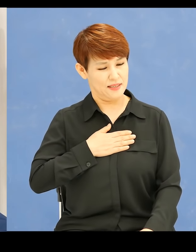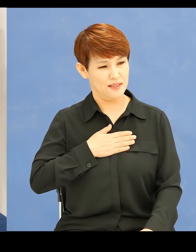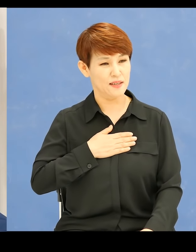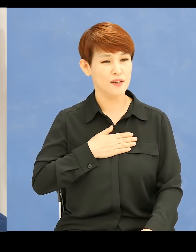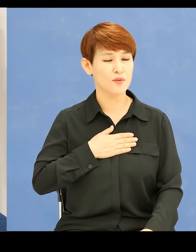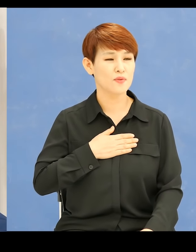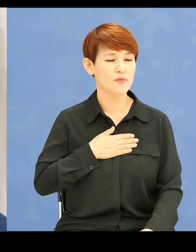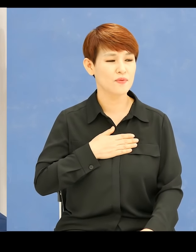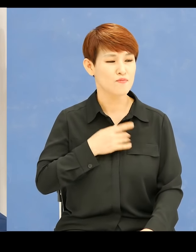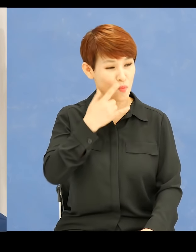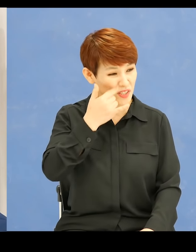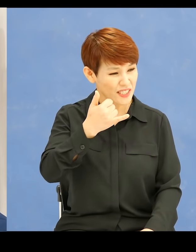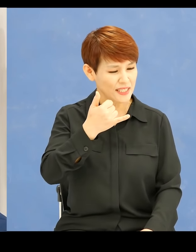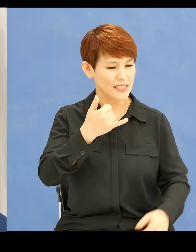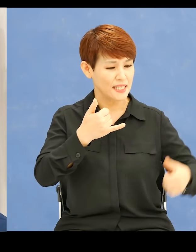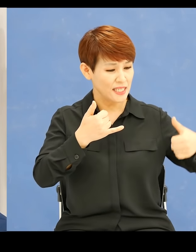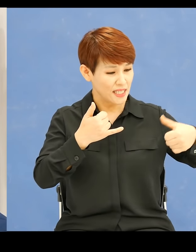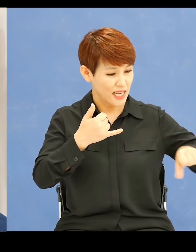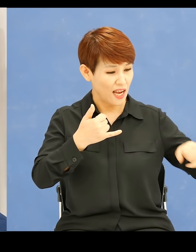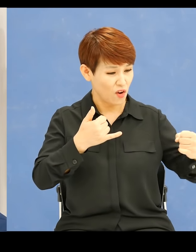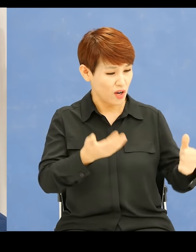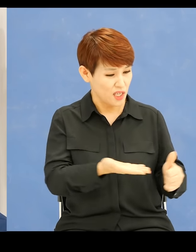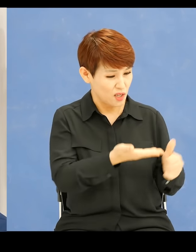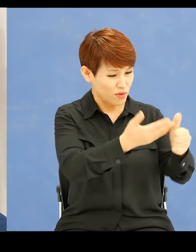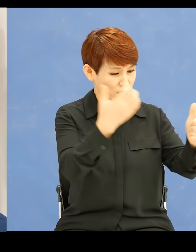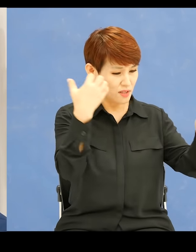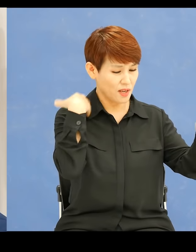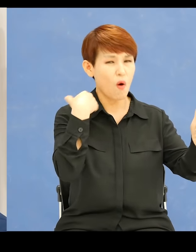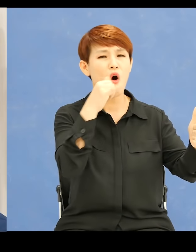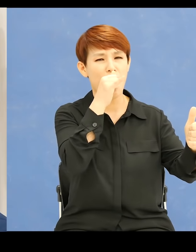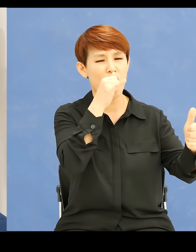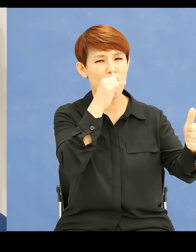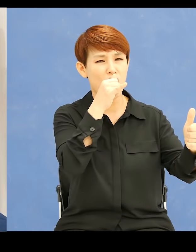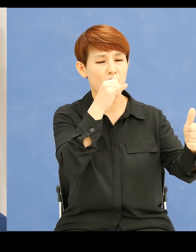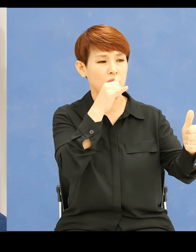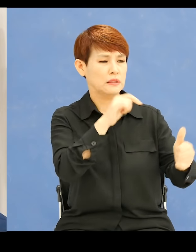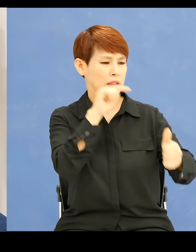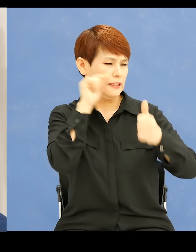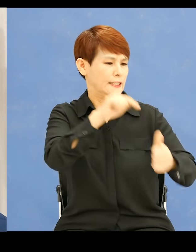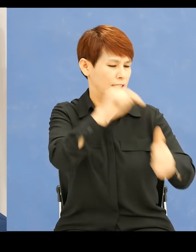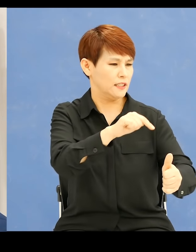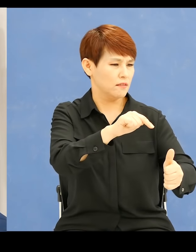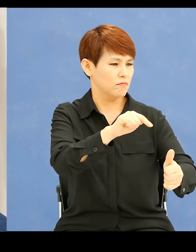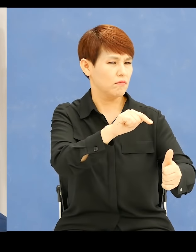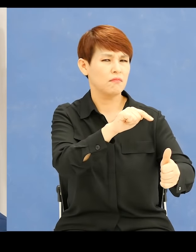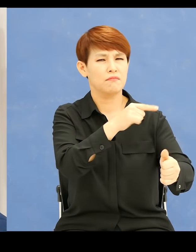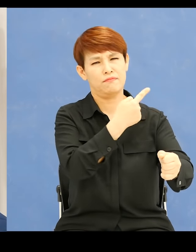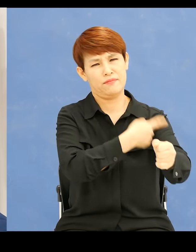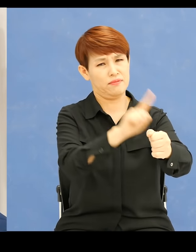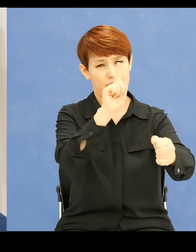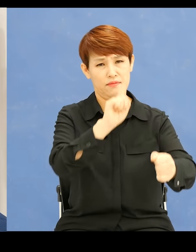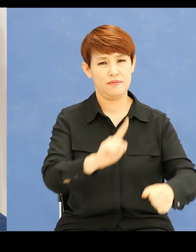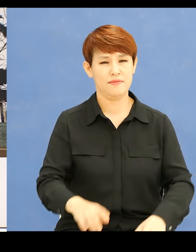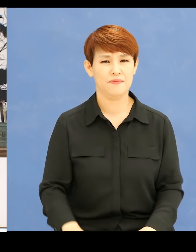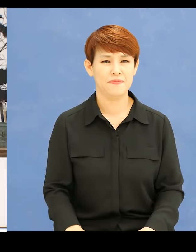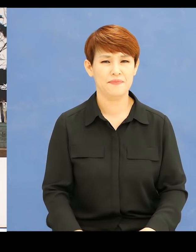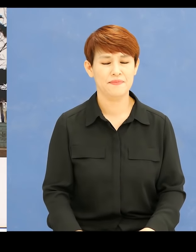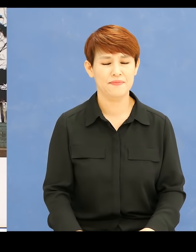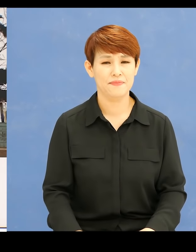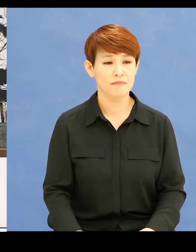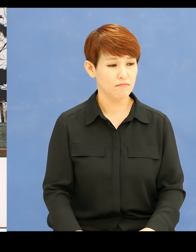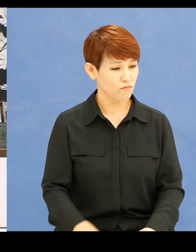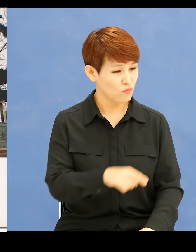아버지는 그리고 부모는 자식을 키울 책임이 있지 이거 해라 저거 해라 시킬 권리는 없다.